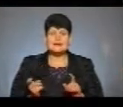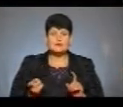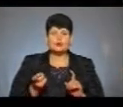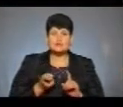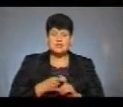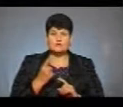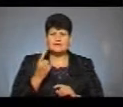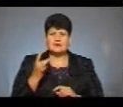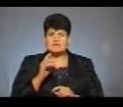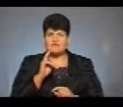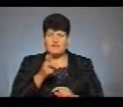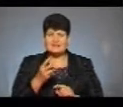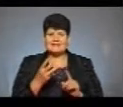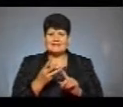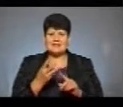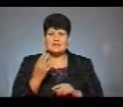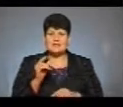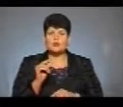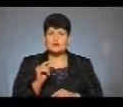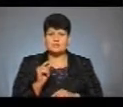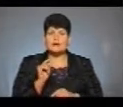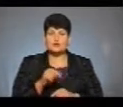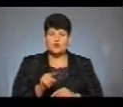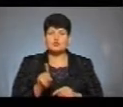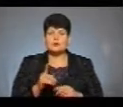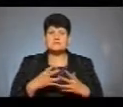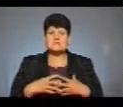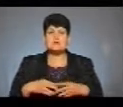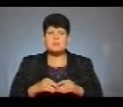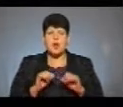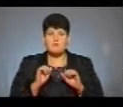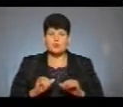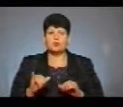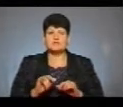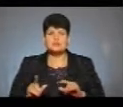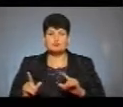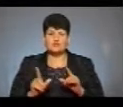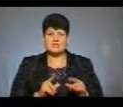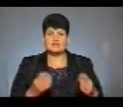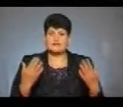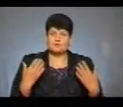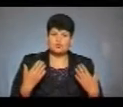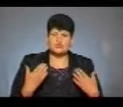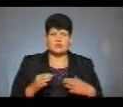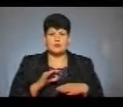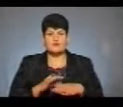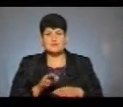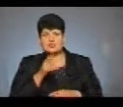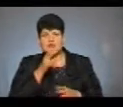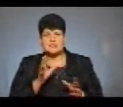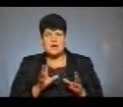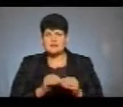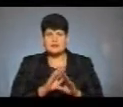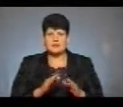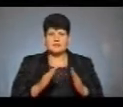раз в квартал ще третій день понеділок. Це для того, аби сім'я могла кудись виїхати, десь відпочити, провести час разом, а не тільки